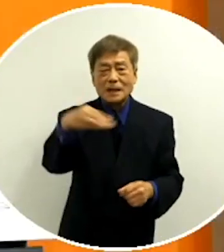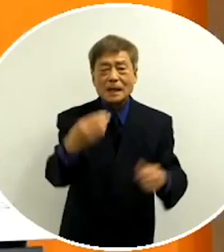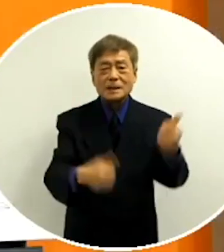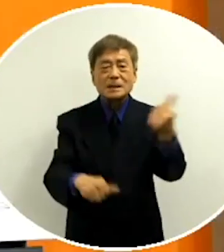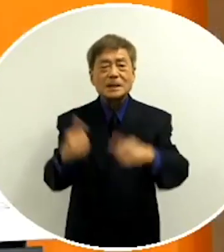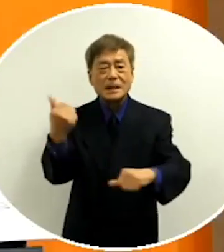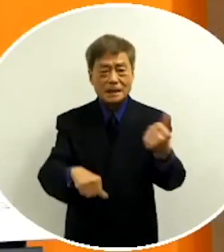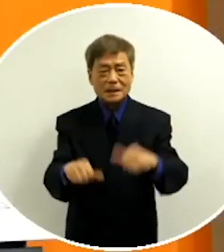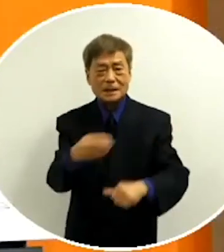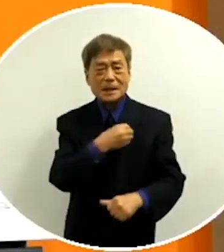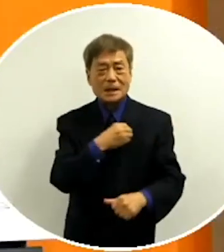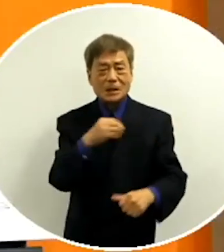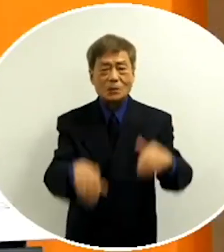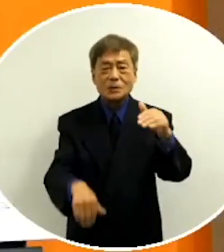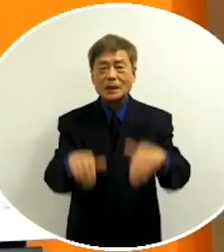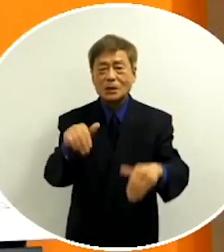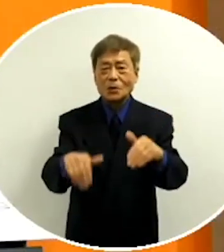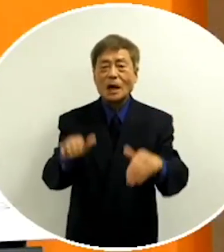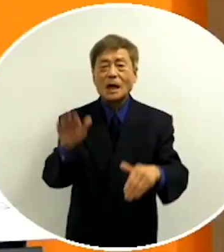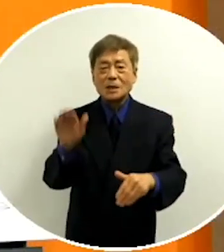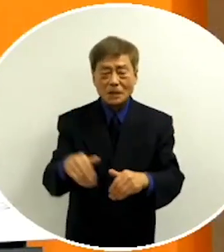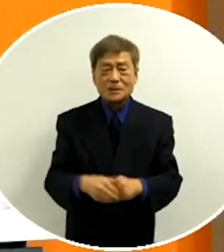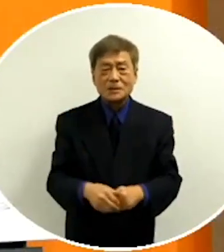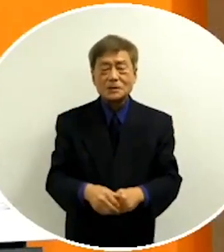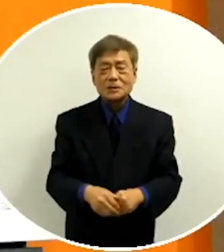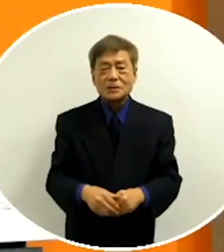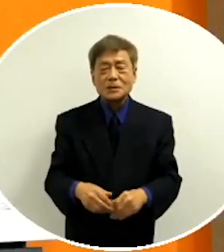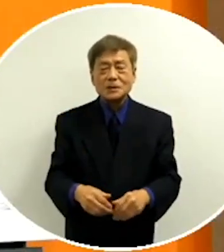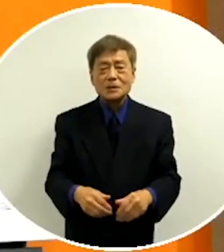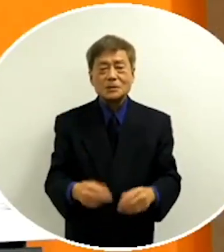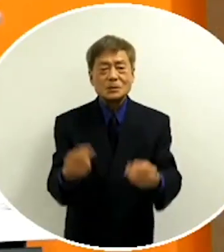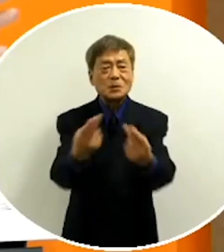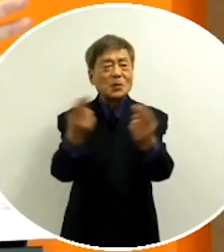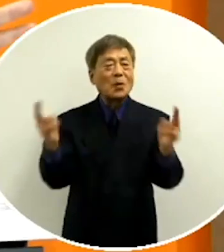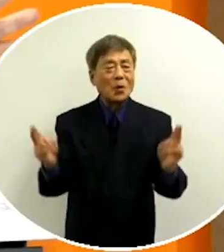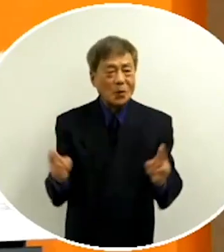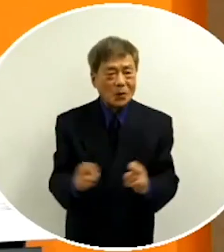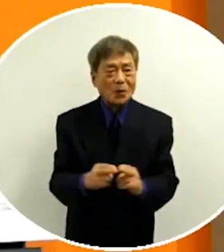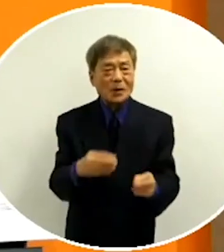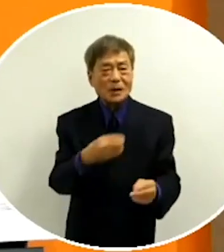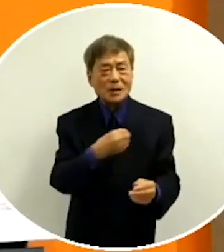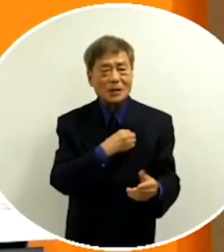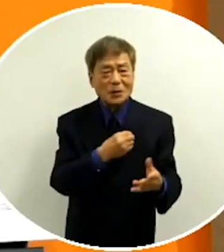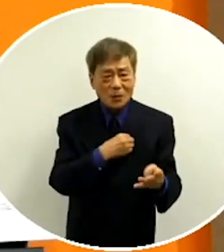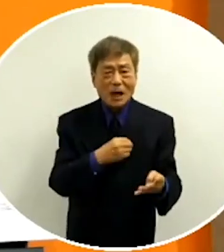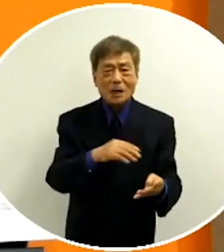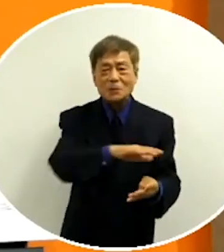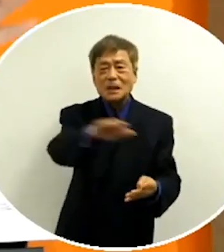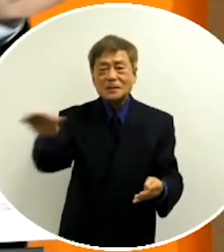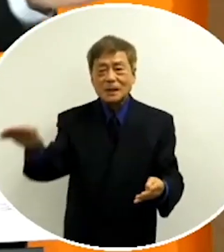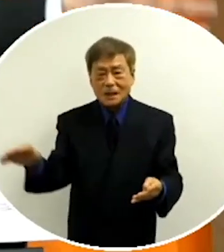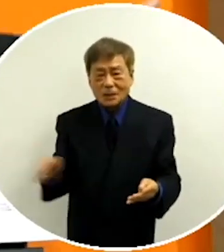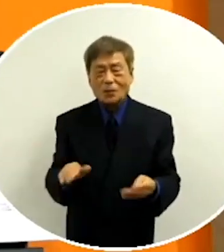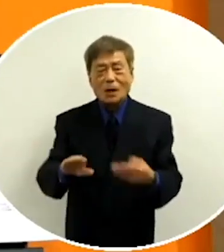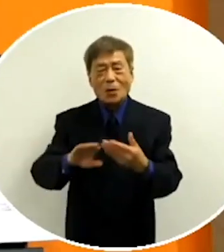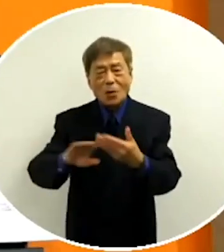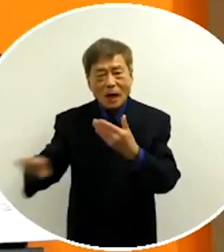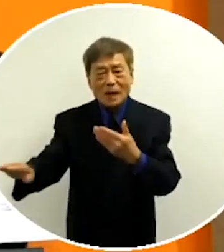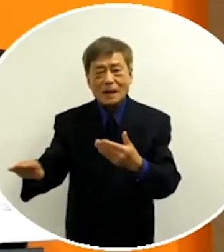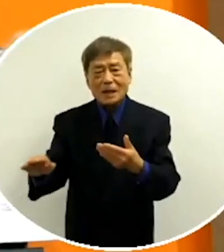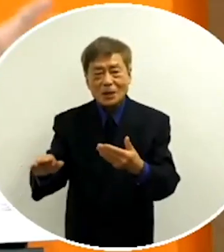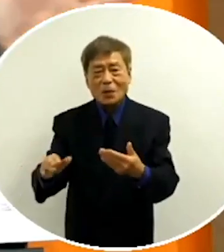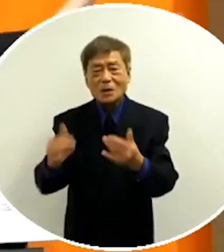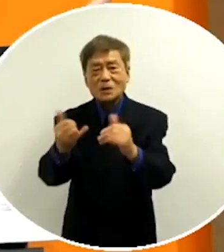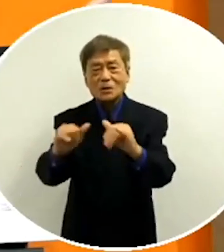に徹底してこの桐蔭のみなさま協力党員の皆様そしてパートナーズの皆様あるいはその外のに